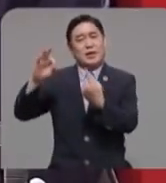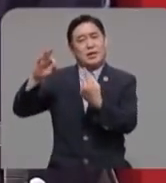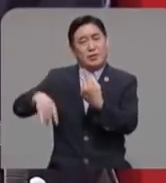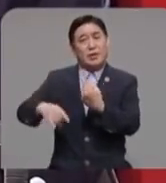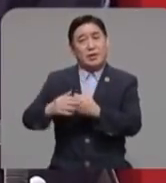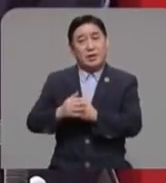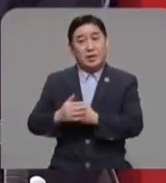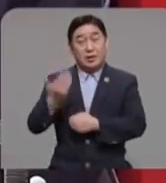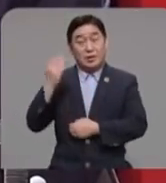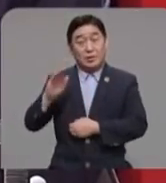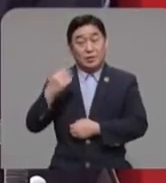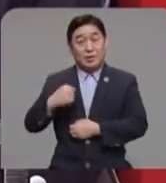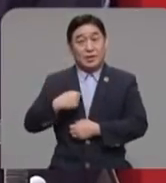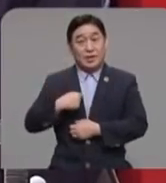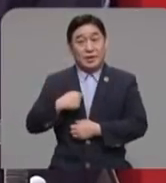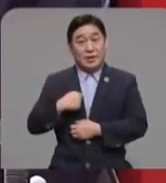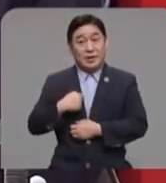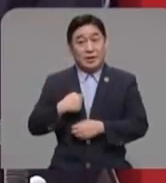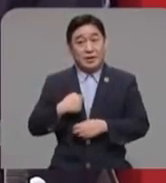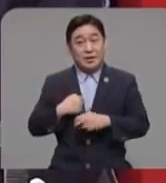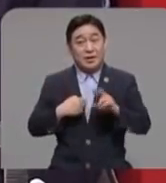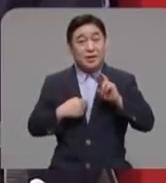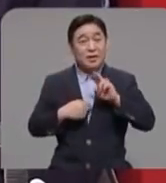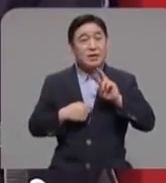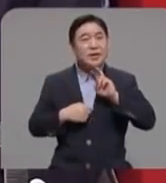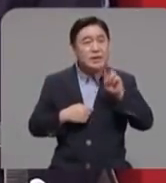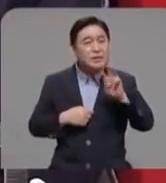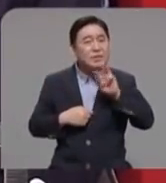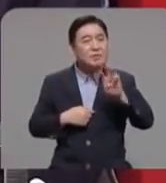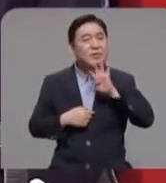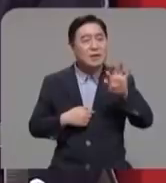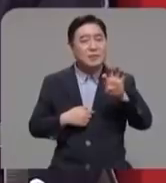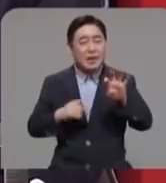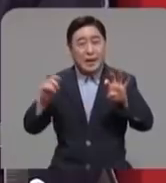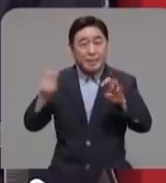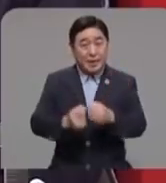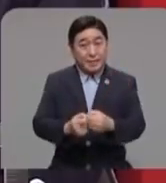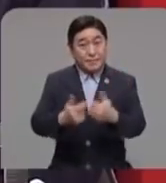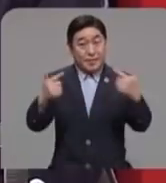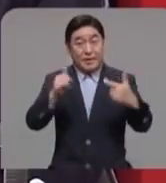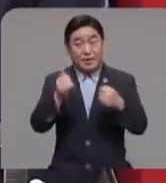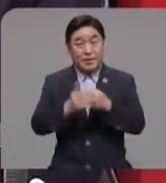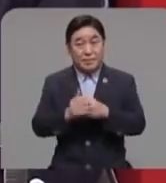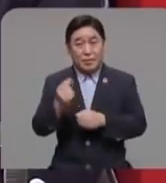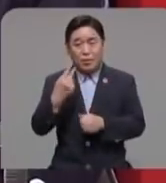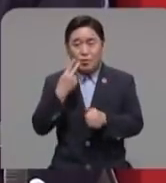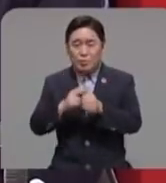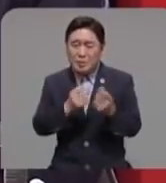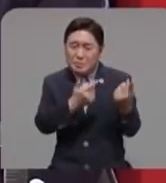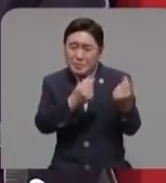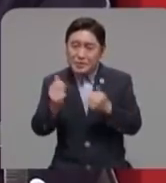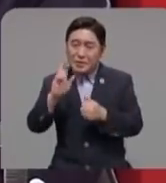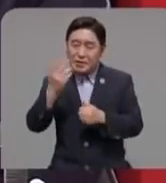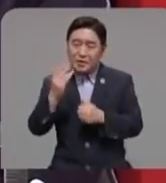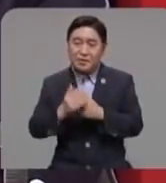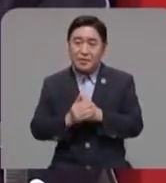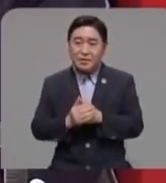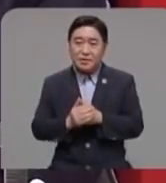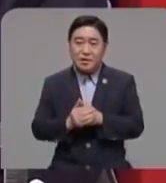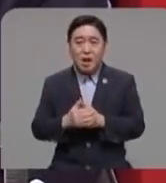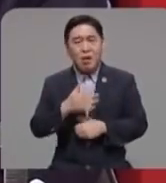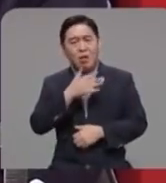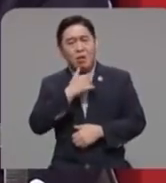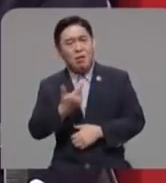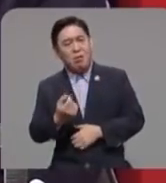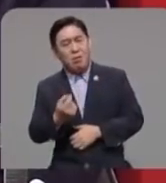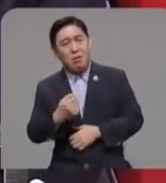있습니다. 최근에는 제가 20대, 30대, 40대가 네. 굉장히 빠르게 올라가가지고 홍 후보님하고 네. 비슷해졌습니다. 그렇습니까?